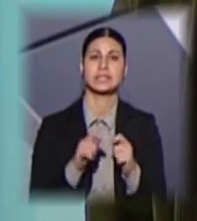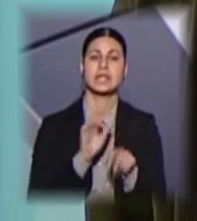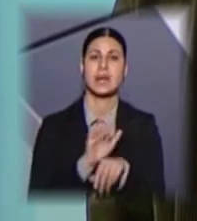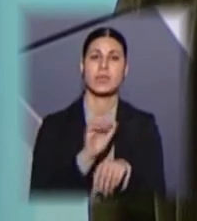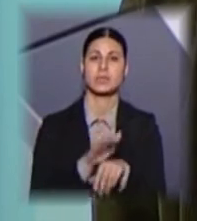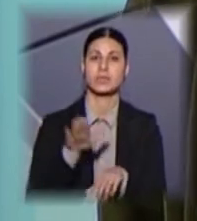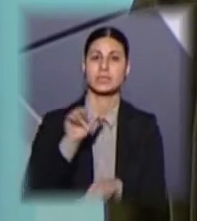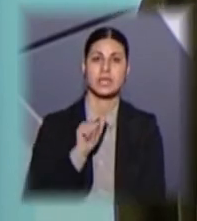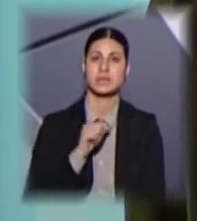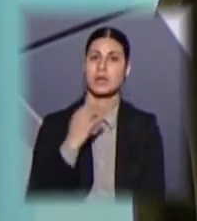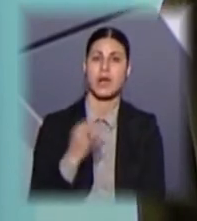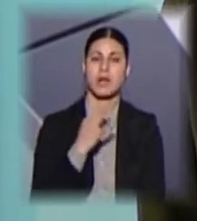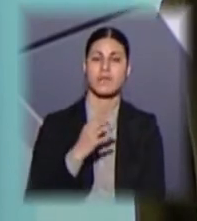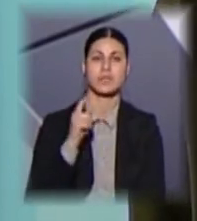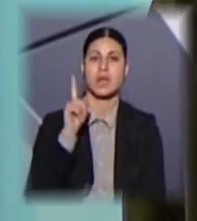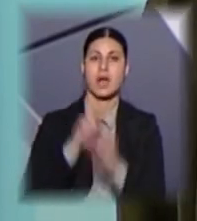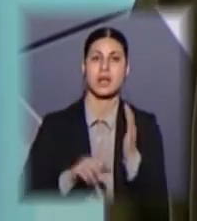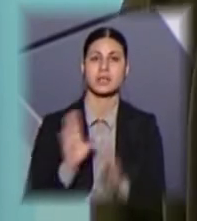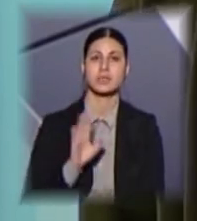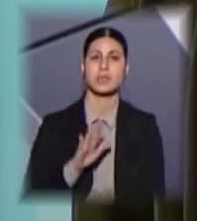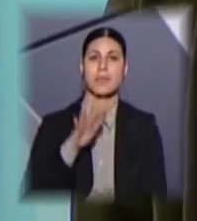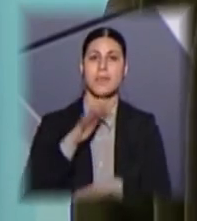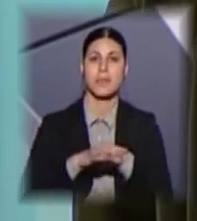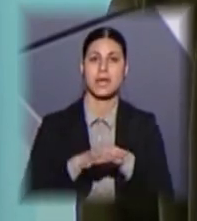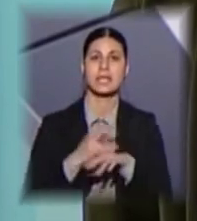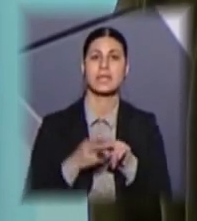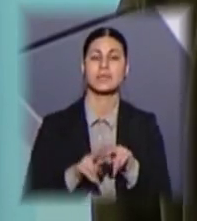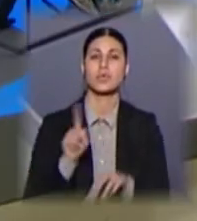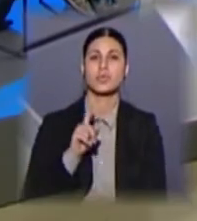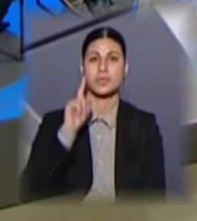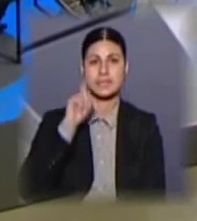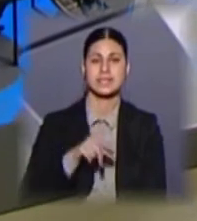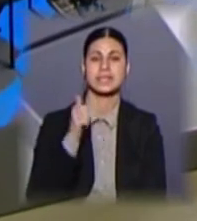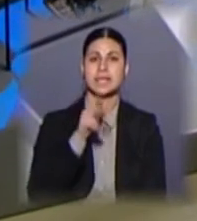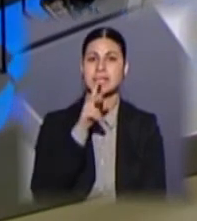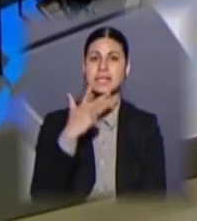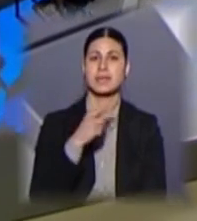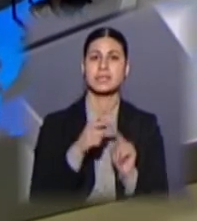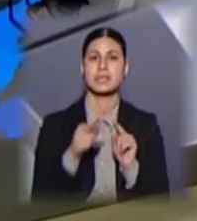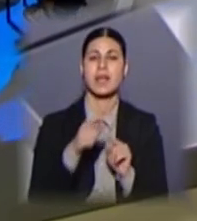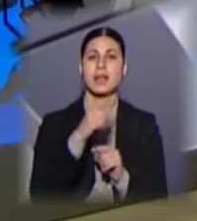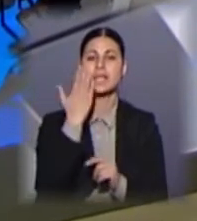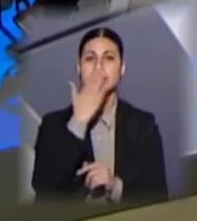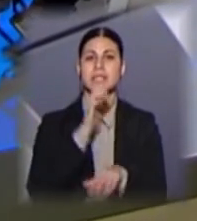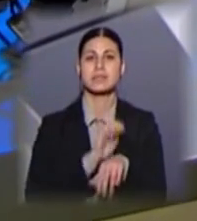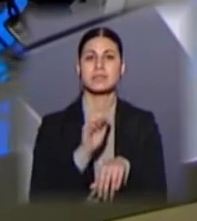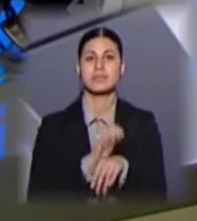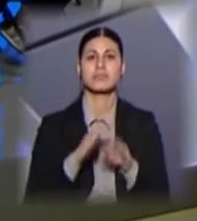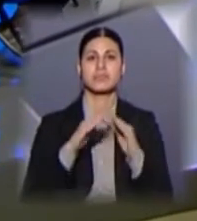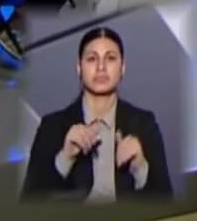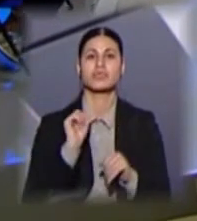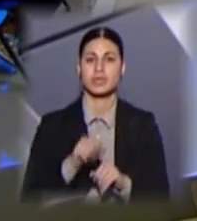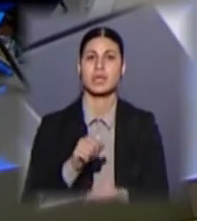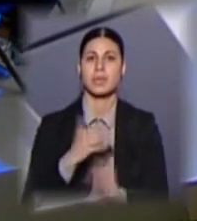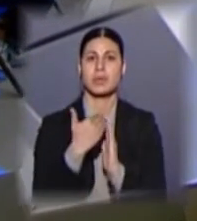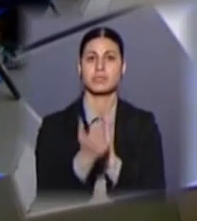სესხი, არავინ არ არის დარწმუნებული იმაში, რომ ბანკი იქიდან გამომდინარე თუ რა ხდებოდა ბოლო სამ წლის განმავლობაში, ისევ მიცემს სესხს, იმიტომ რომ ან მიცემს